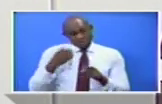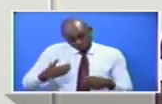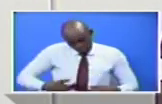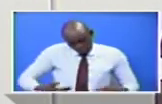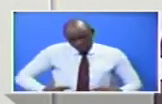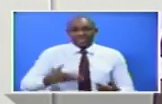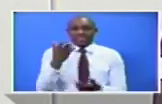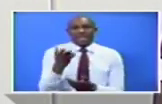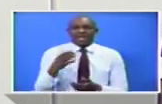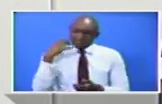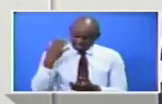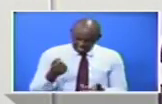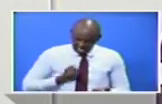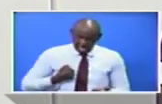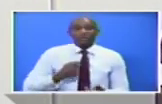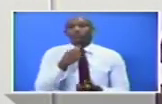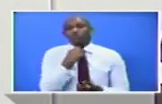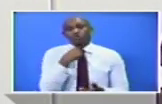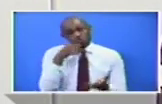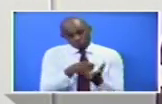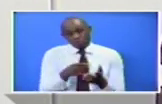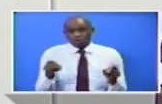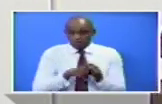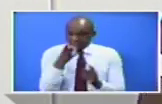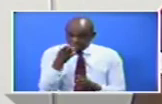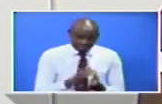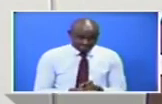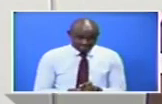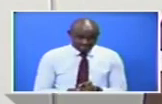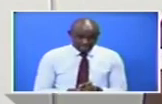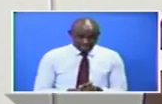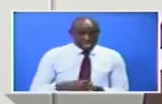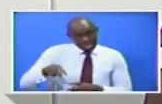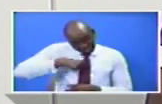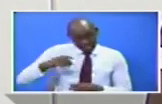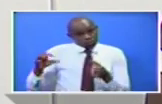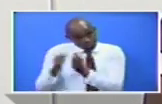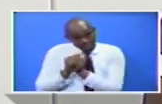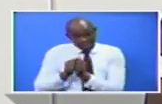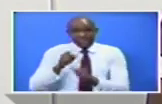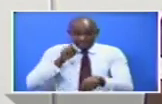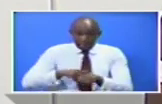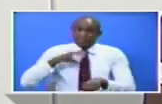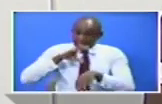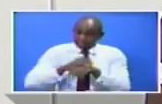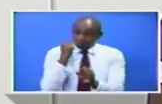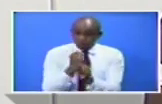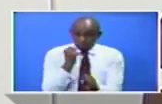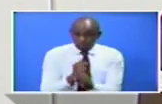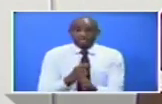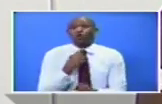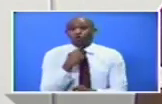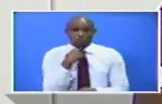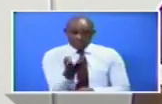ni wachanga katika wenye wako kwa unions ama vyama wafanyikazi. Huu muungano nilipopata ajira pale